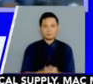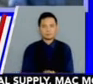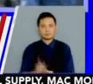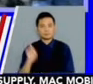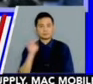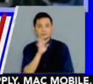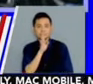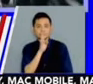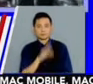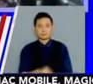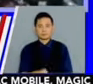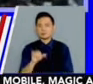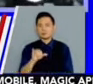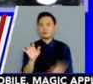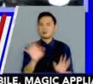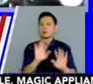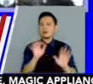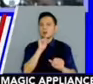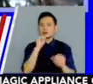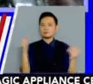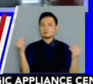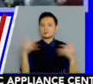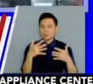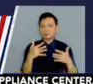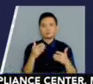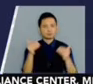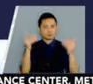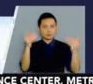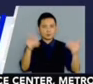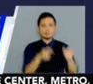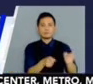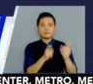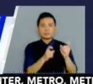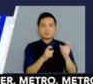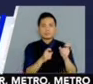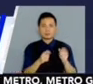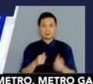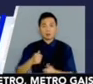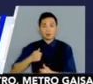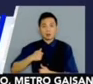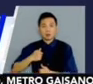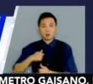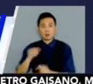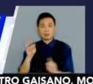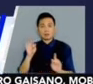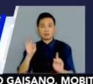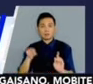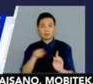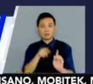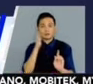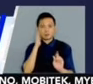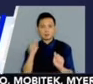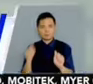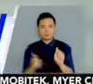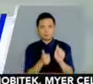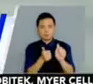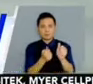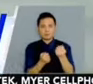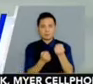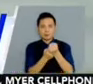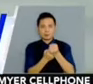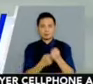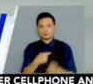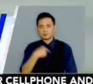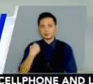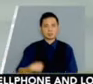the AFP and the entire government is behind you. China is out of tune, out of step, out of their minds. Bago